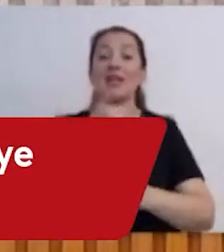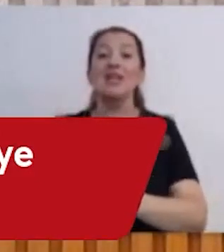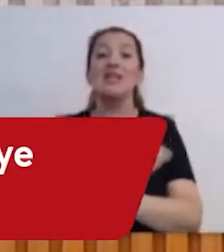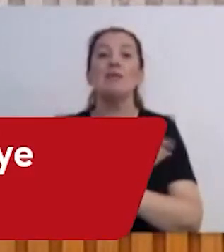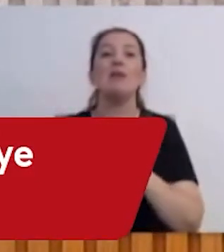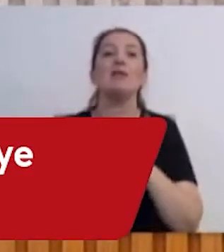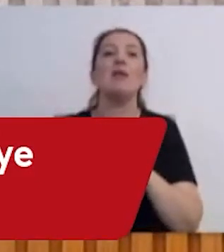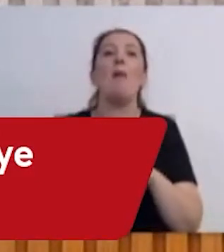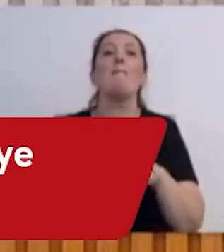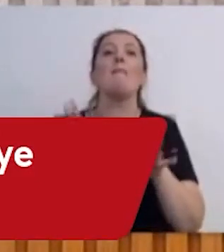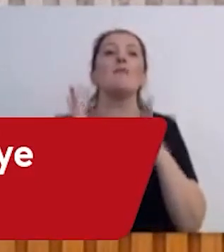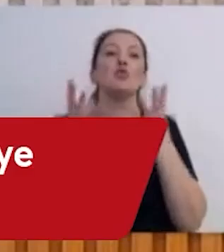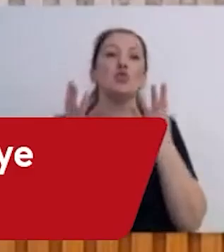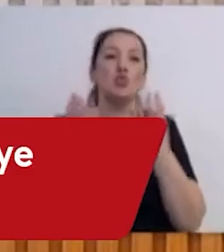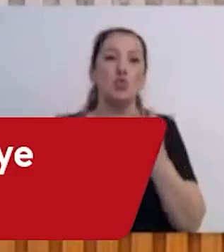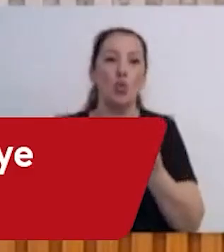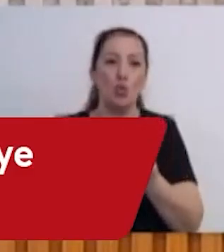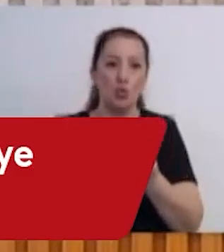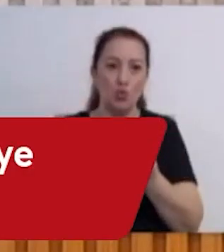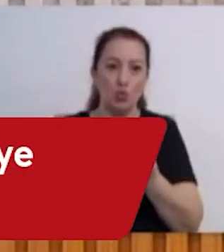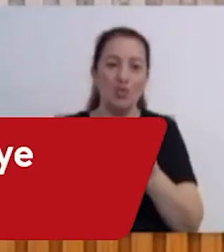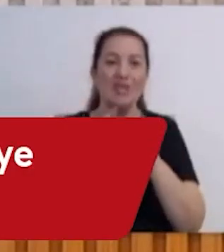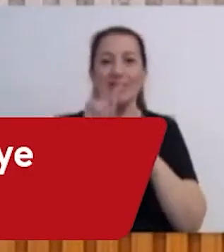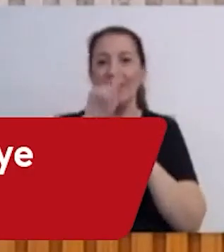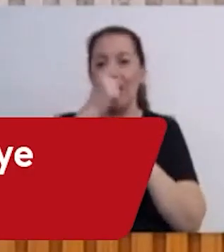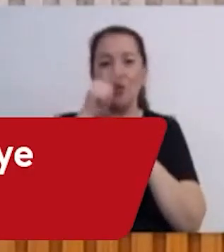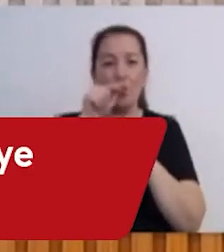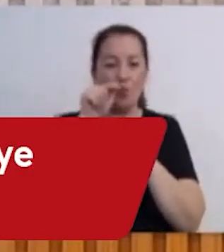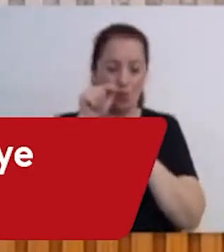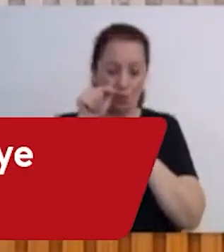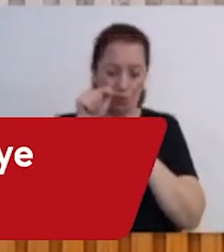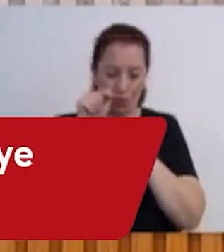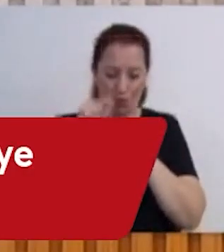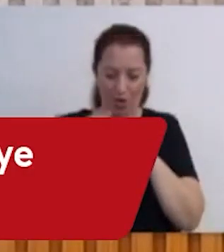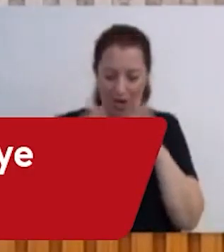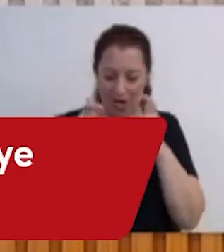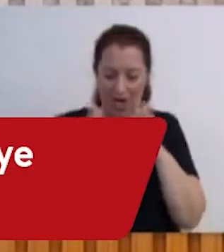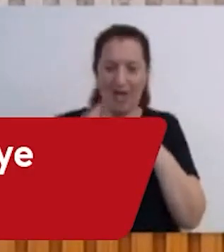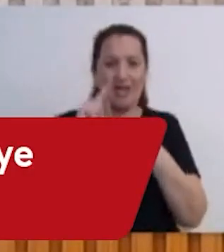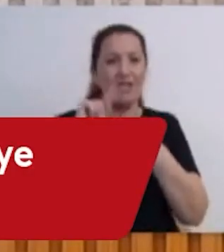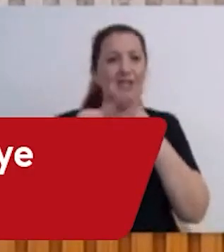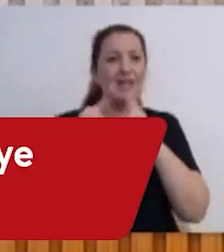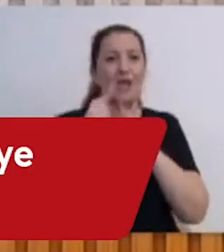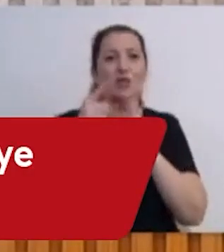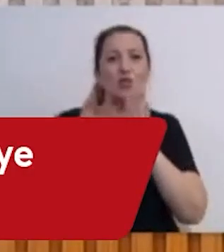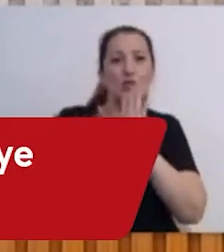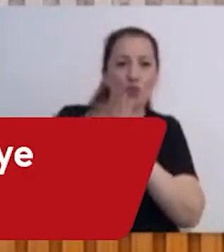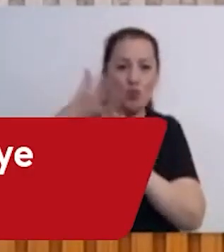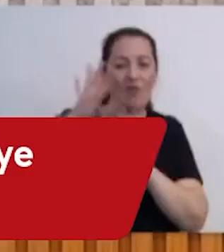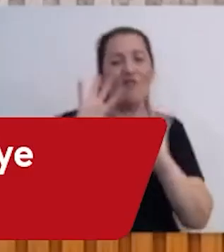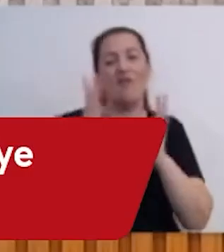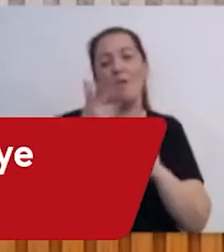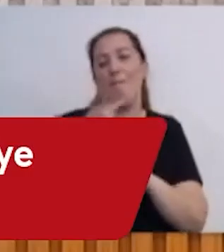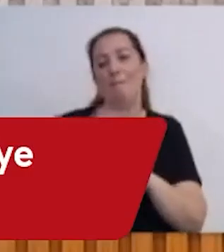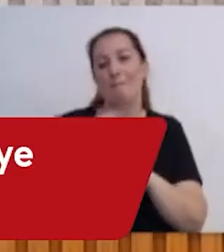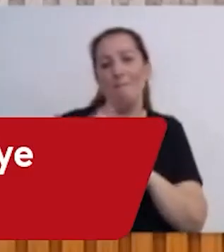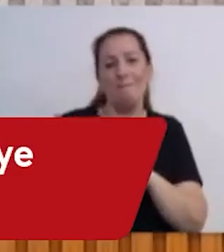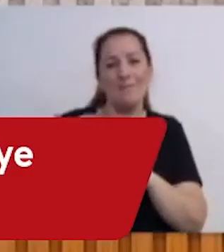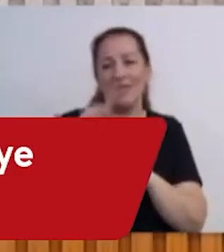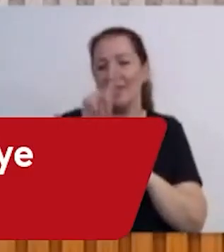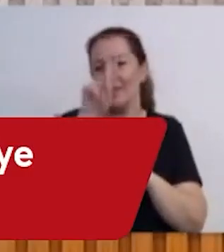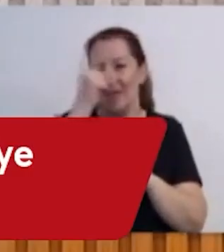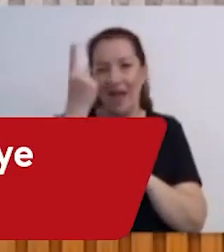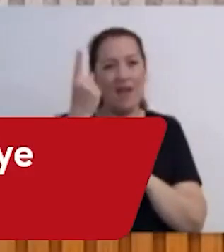etmemiş oluruz. Sadece bu makamları, bu mevkileri siyasi büyüklerimiz veya bizler